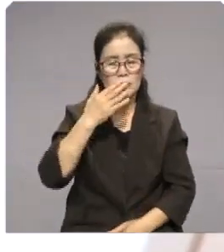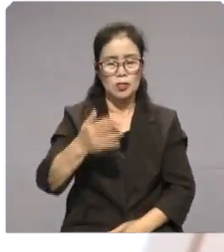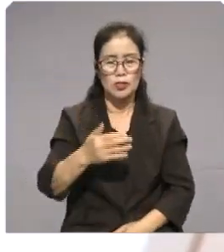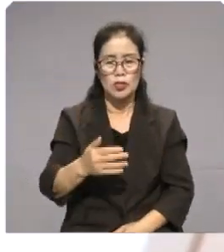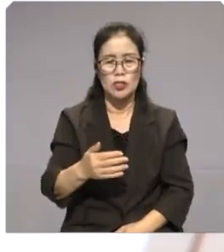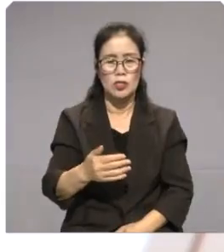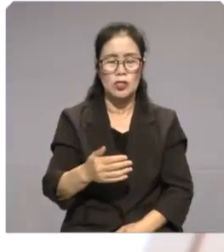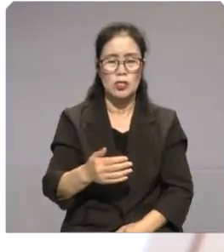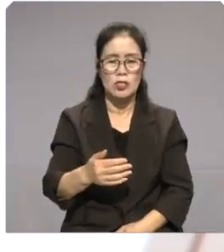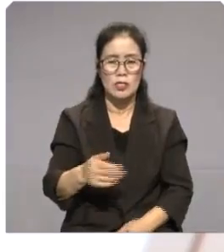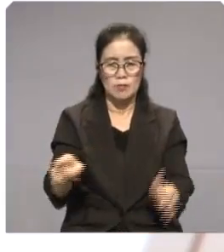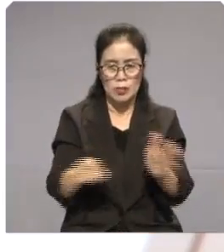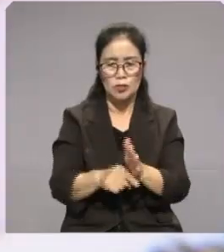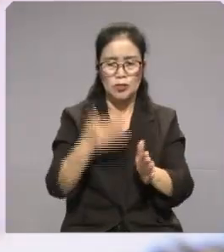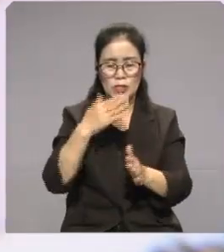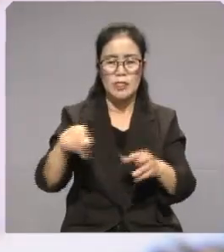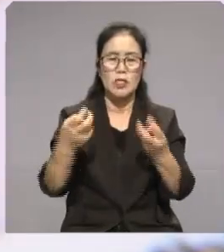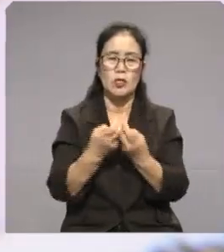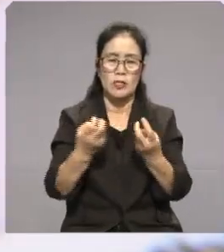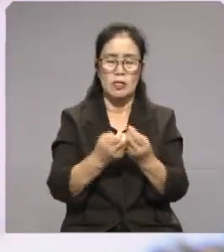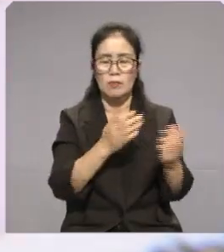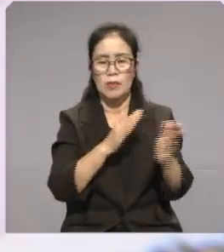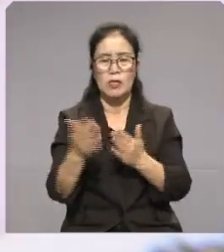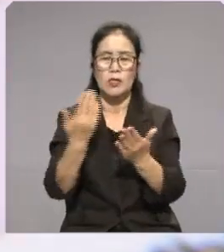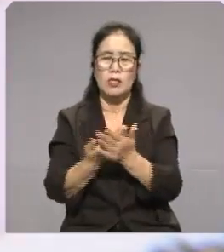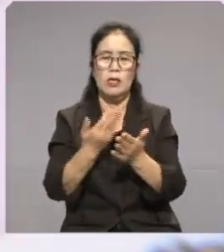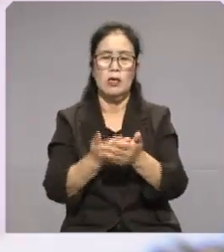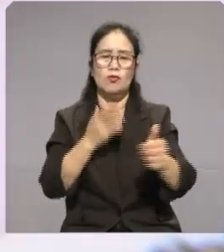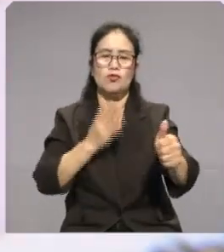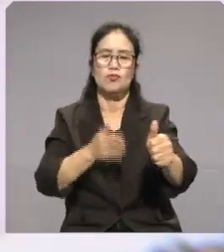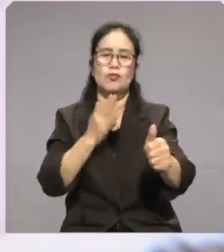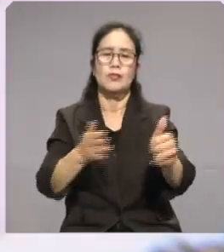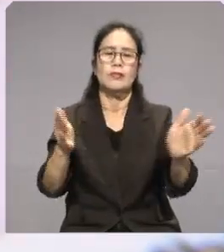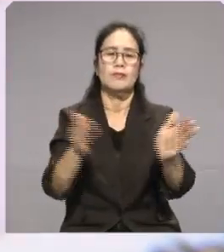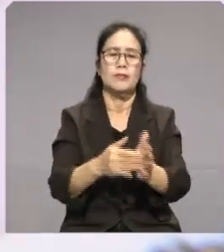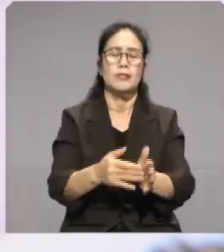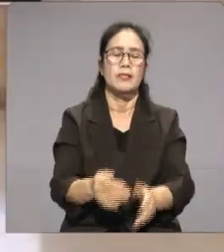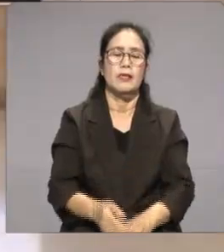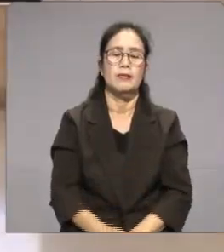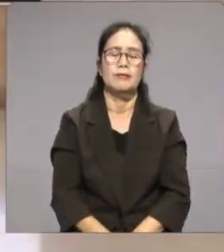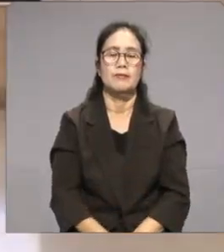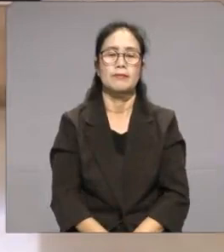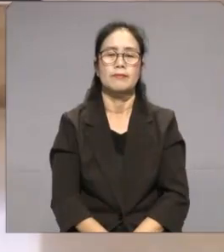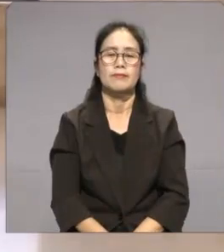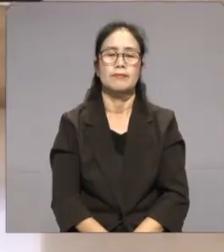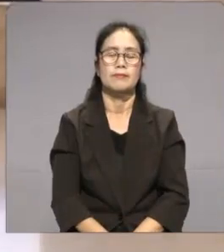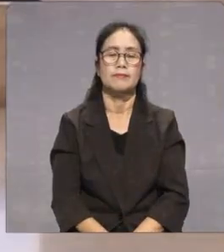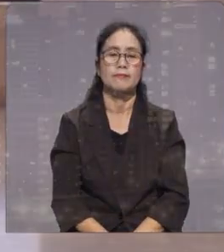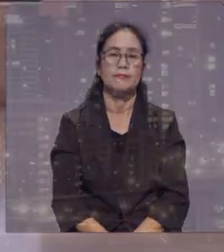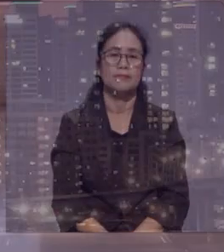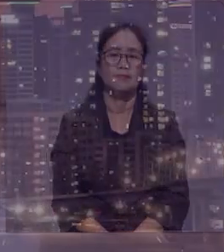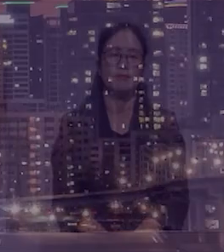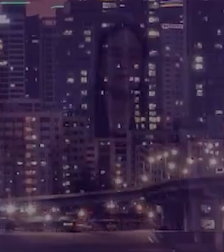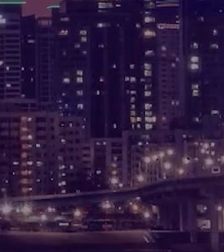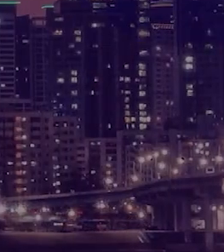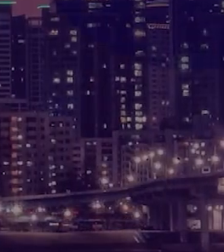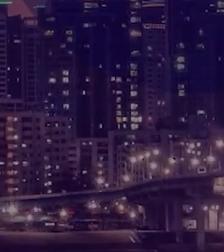통신 정책을 마련해 달라고 주문했습니다 OBS 뉴스 신종환 있니다